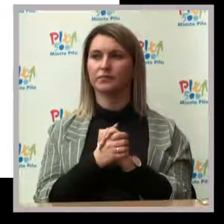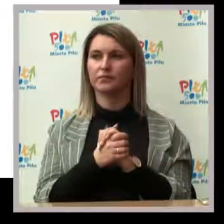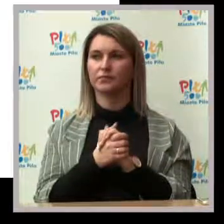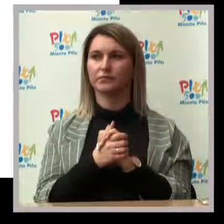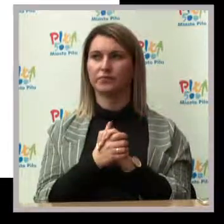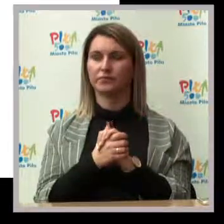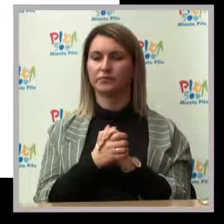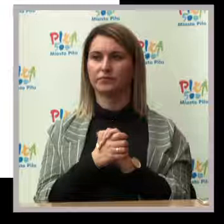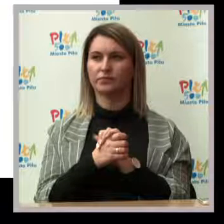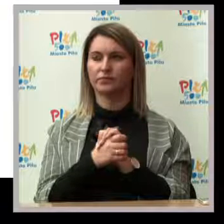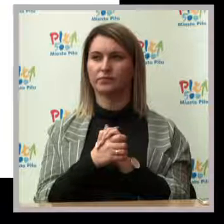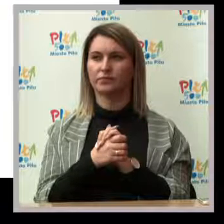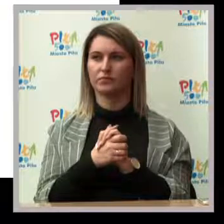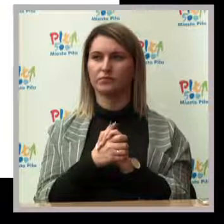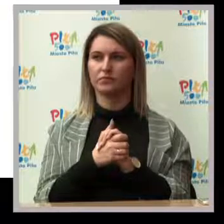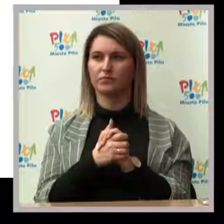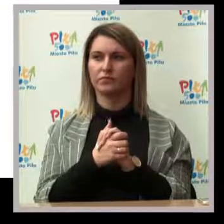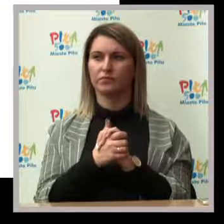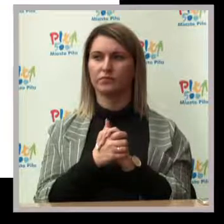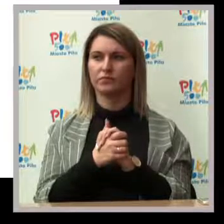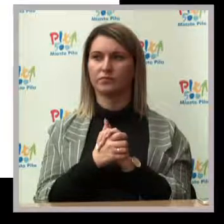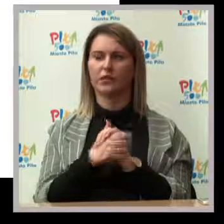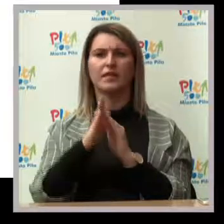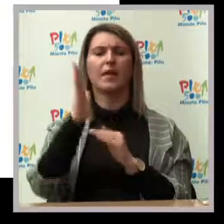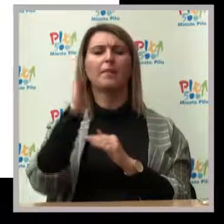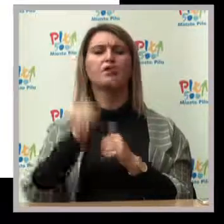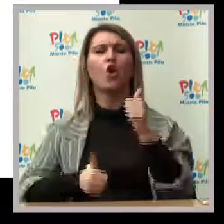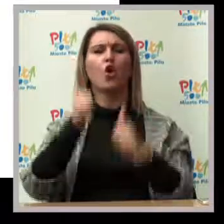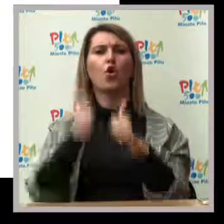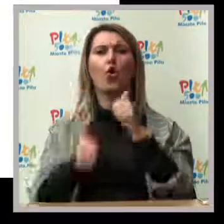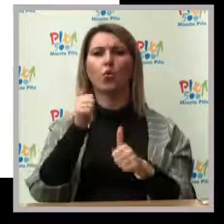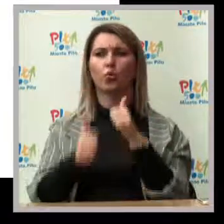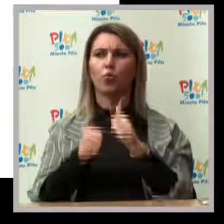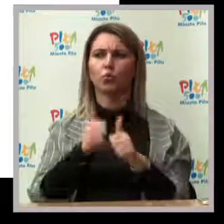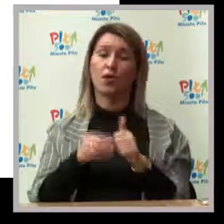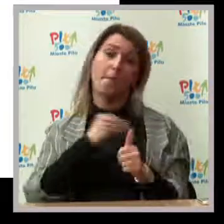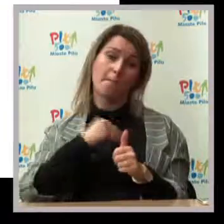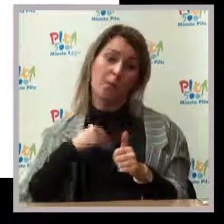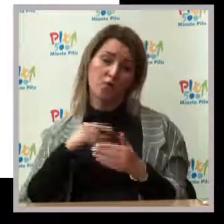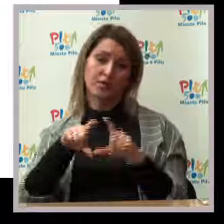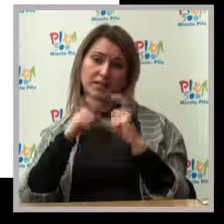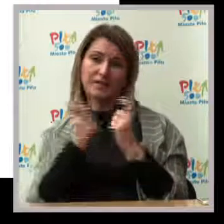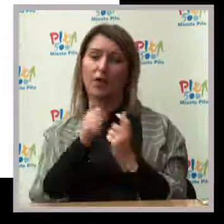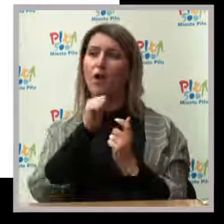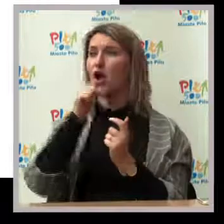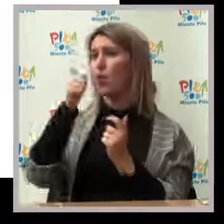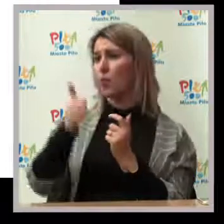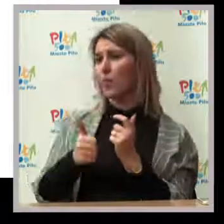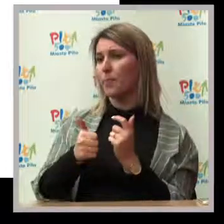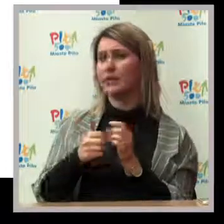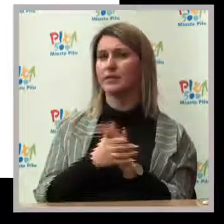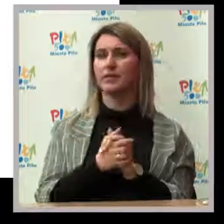Chcielibyśmy przeprowadzić dla niego konkurs nie tylko w skali Polski, ale w skali europejskiej, by ten rejon stał